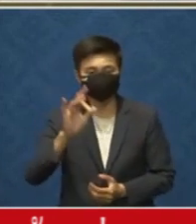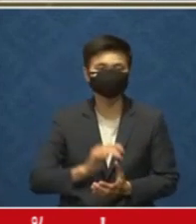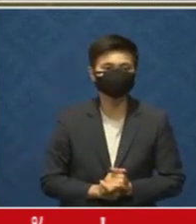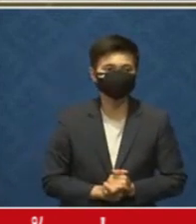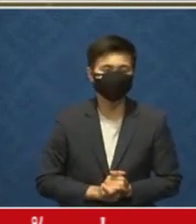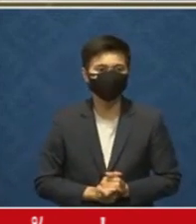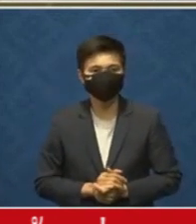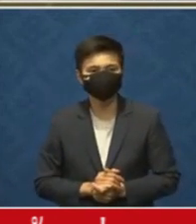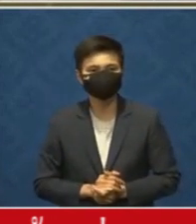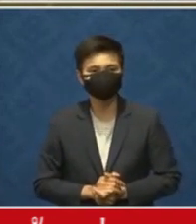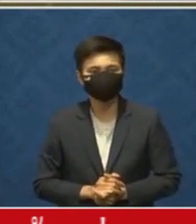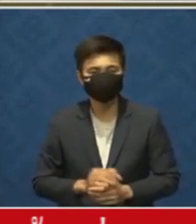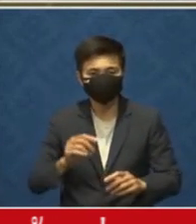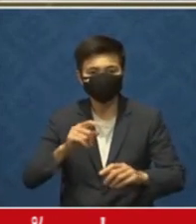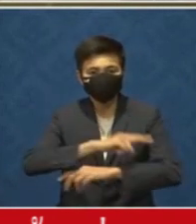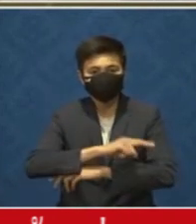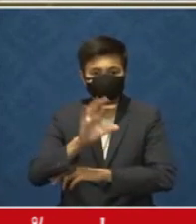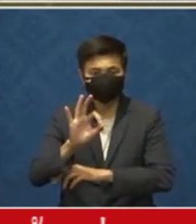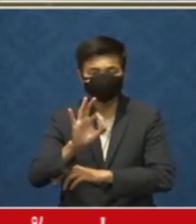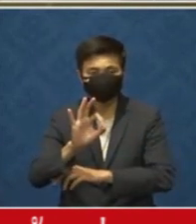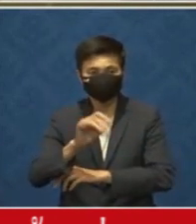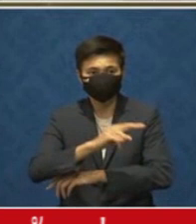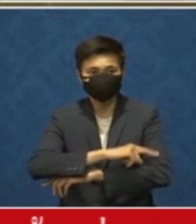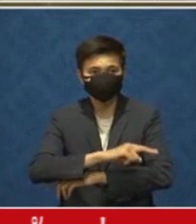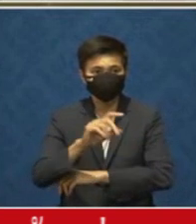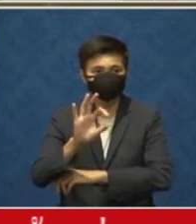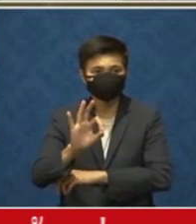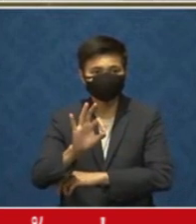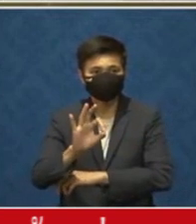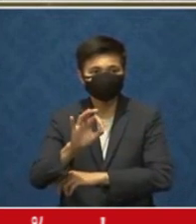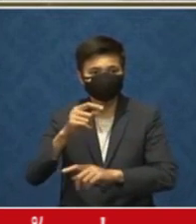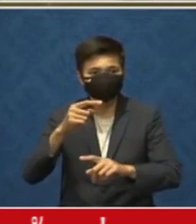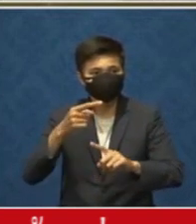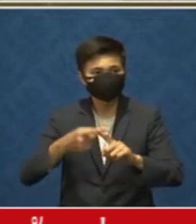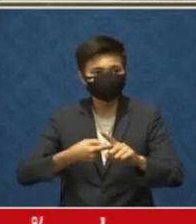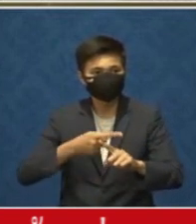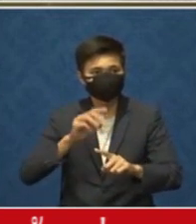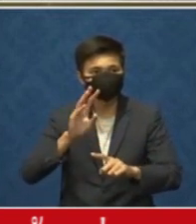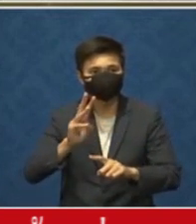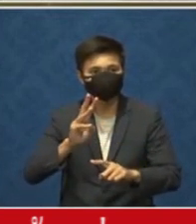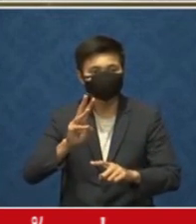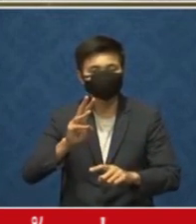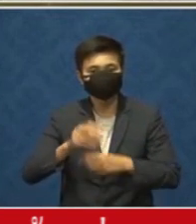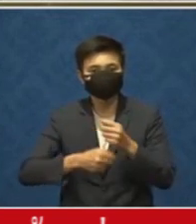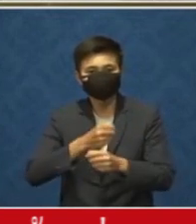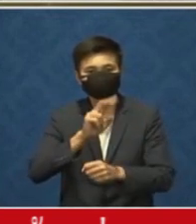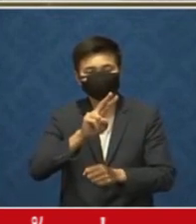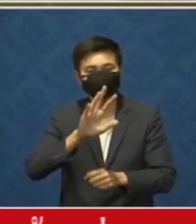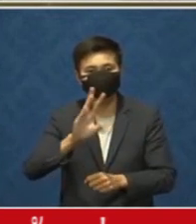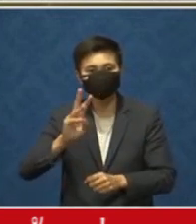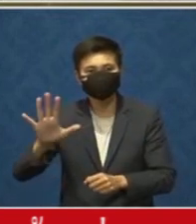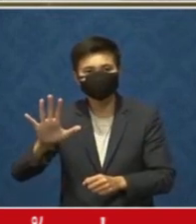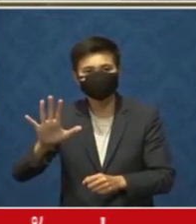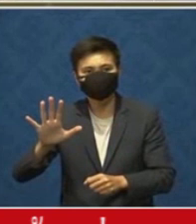เส้นตายครับ9สิงหา65ครับก็คืออีกประมาณ2อาทิตย์นะครับท่านประธาน